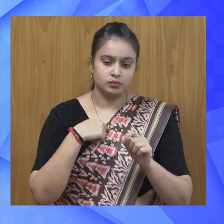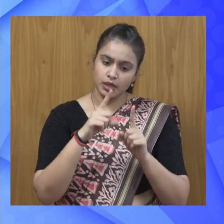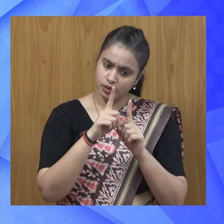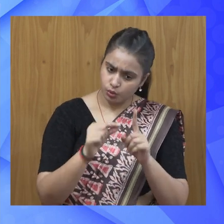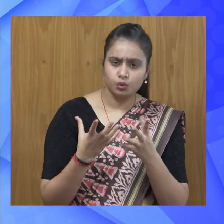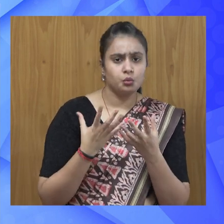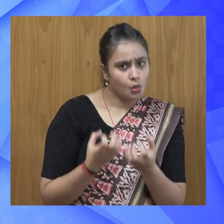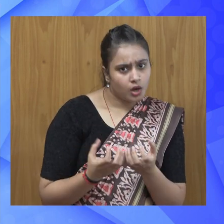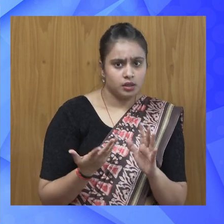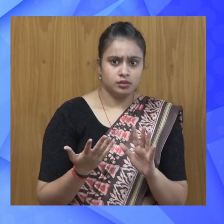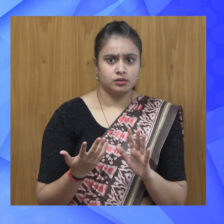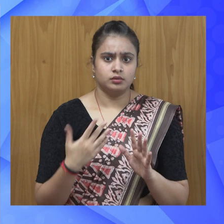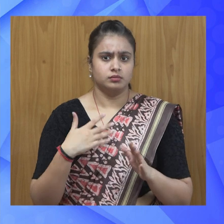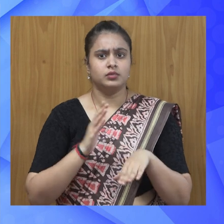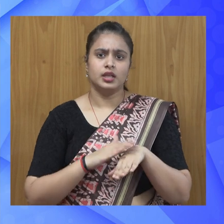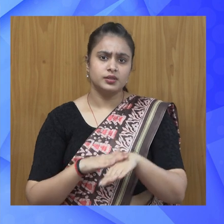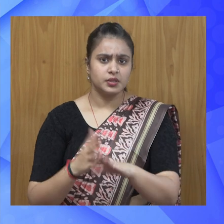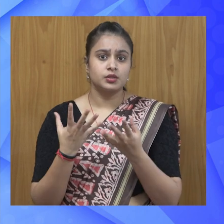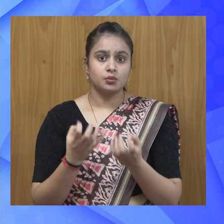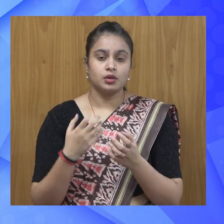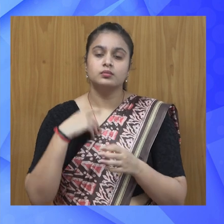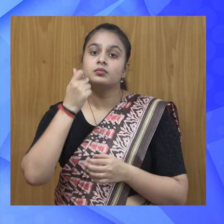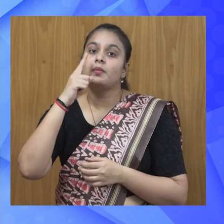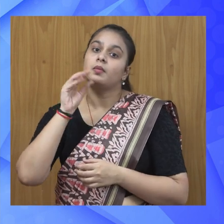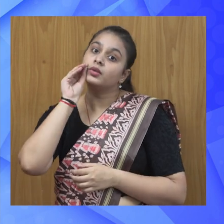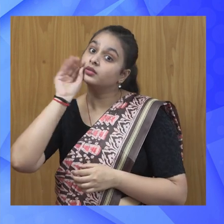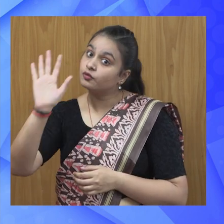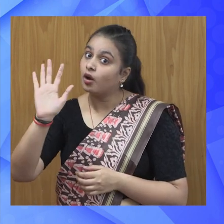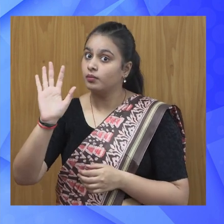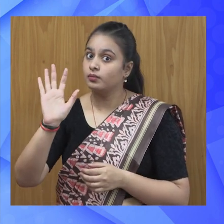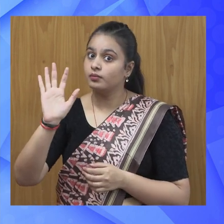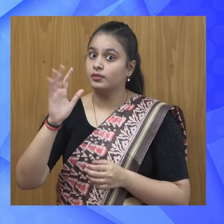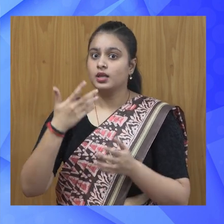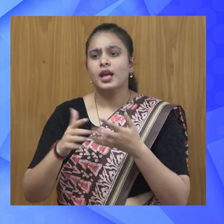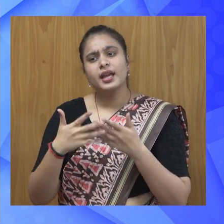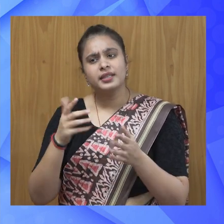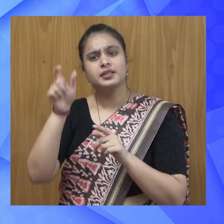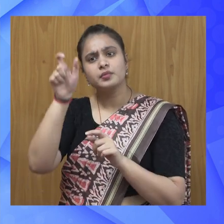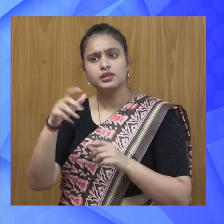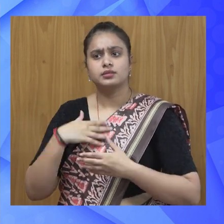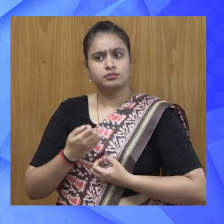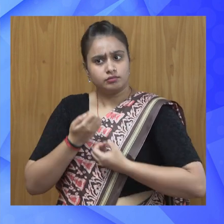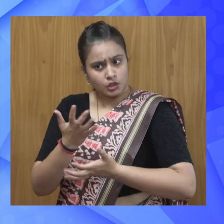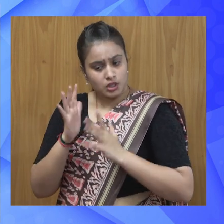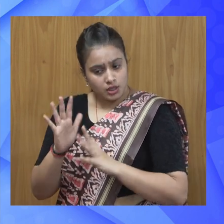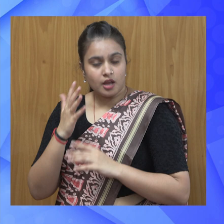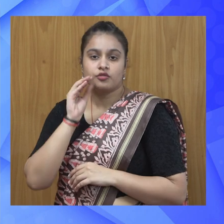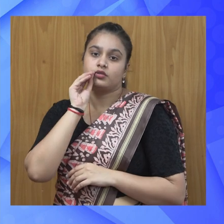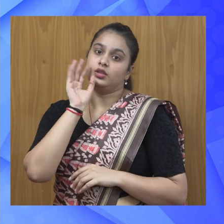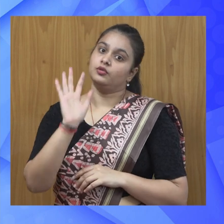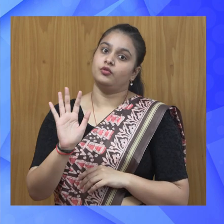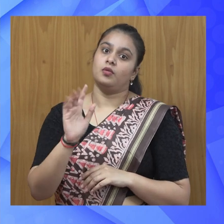काम करना चाहते हो. इफ यू वांट टू एक्सपीरियंस समथिंग, टेल योर पेरेंट्स, टेल योर समवन हुम यू ट्रस्ट, सो दैट एट लीस्ट यू गेट द